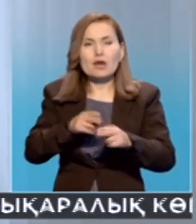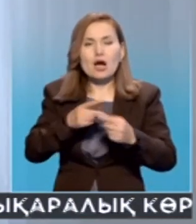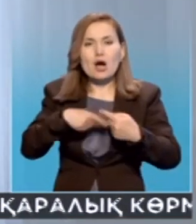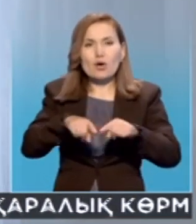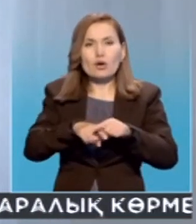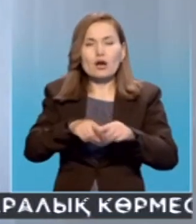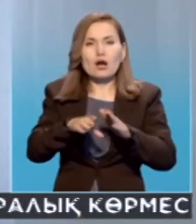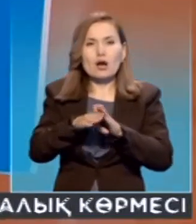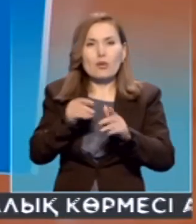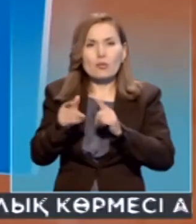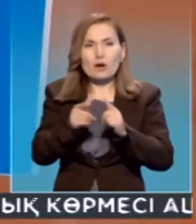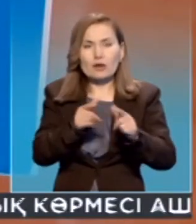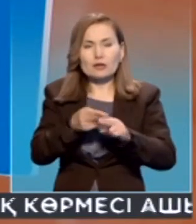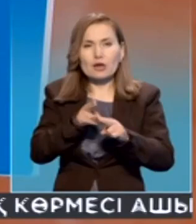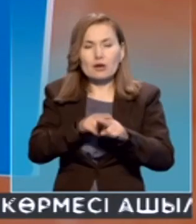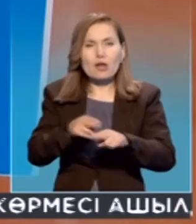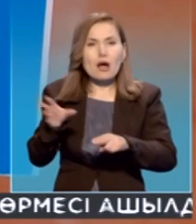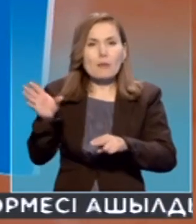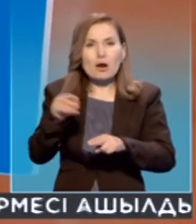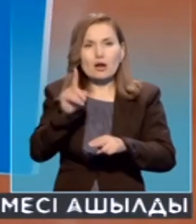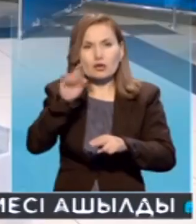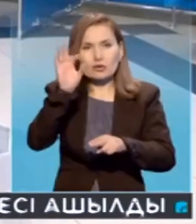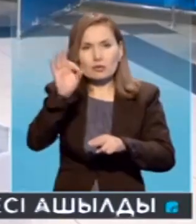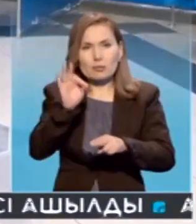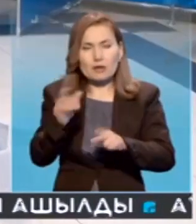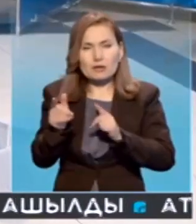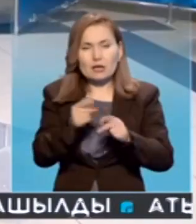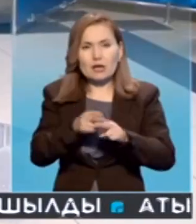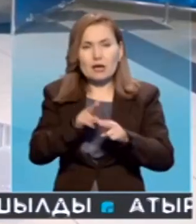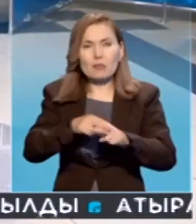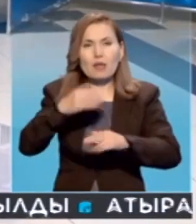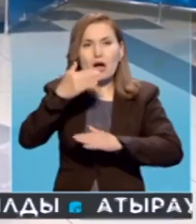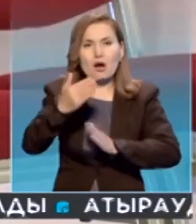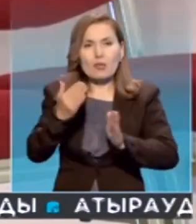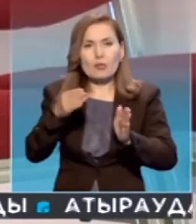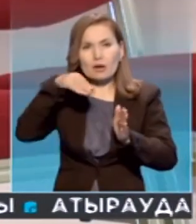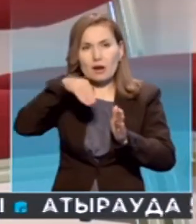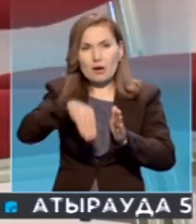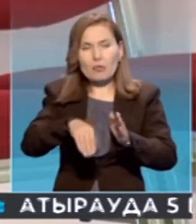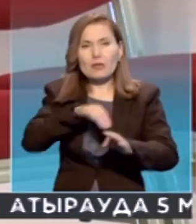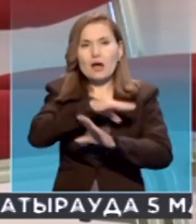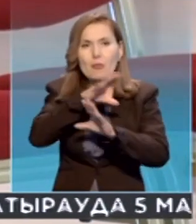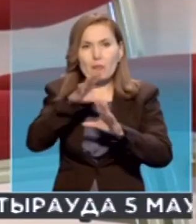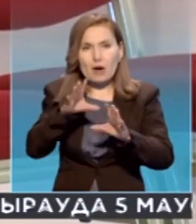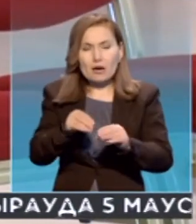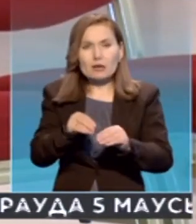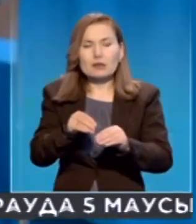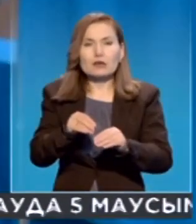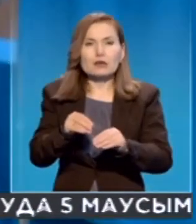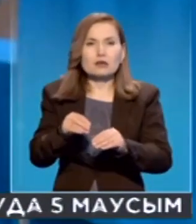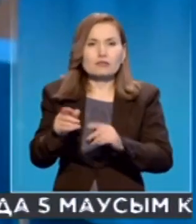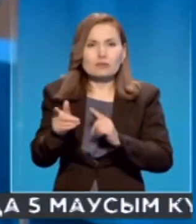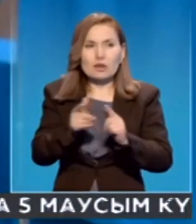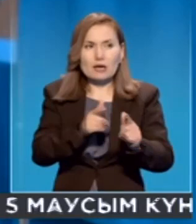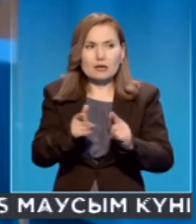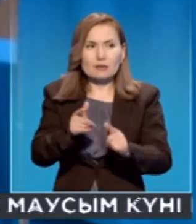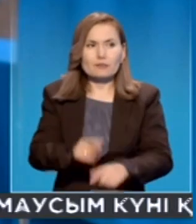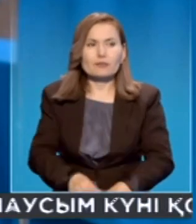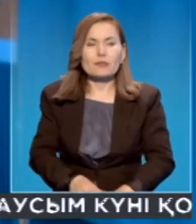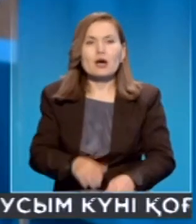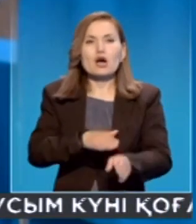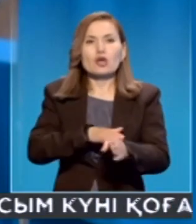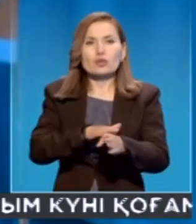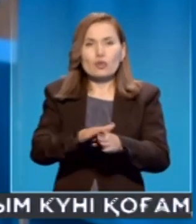әзірлік жұмыстары 1-2 апта бұрын басталғанын айтады. Бюллетен тастайтын жәшіктер қойылып, барлық жиһаз әкелінген. Біз